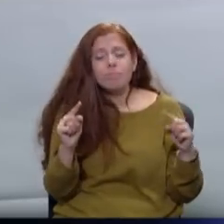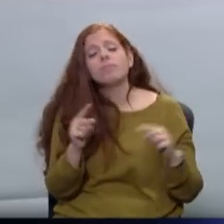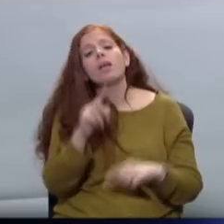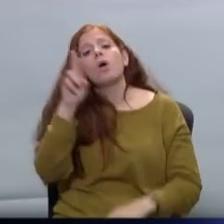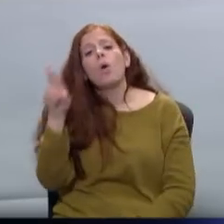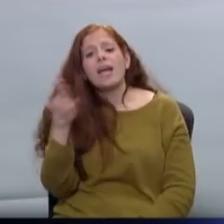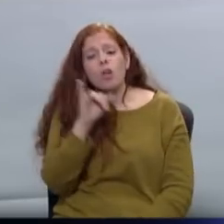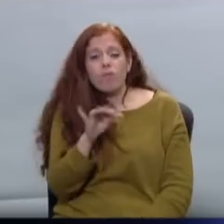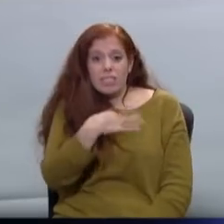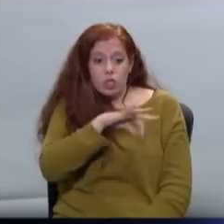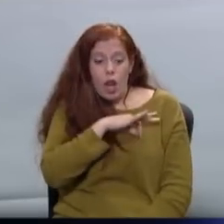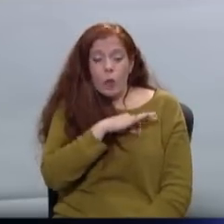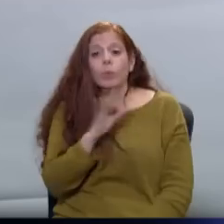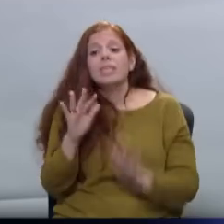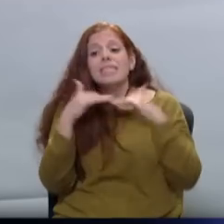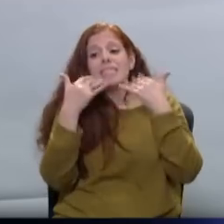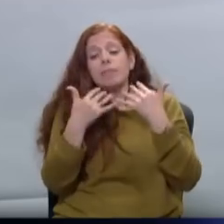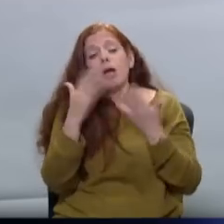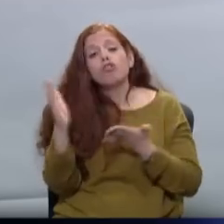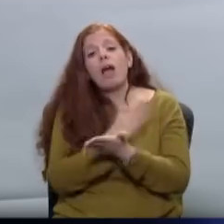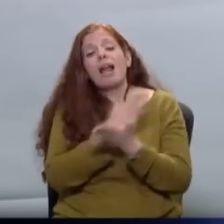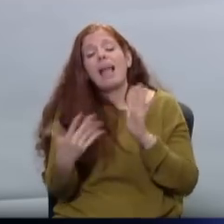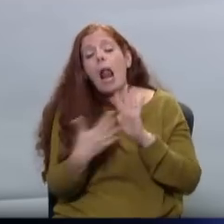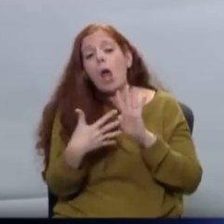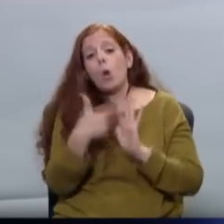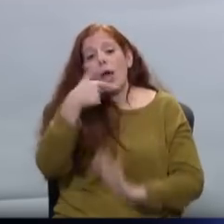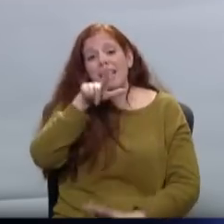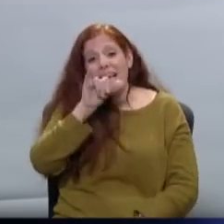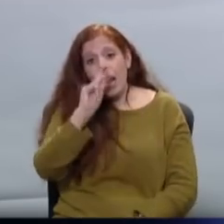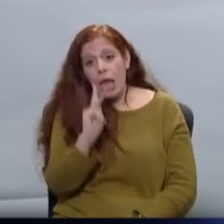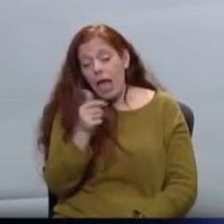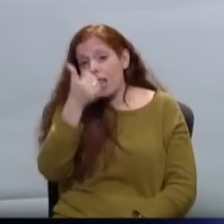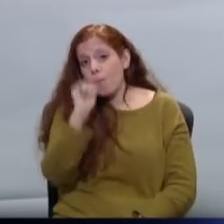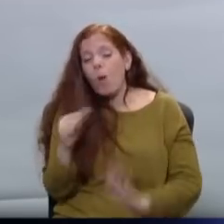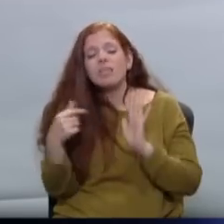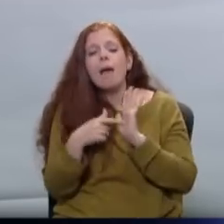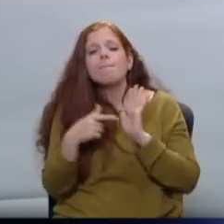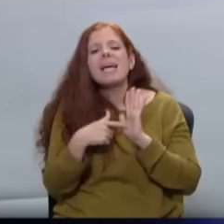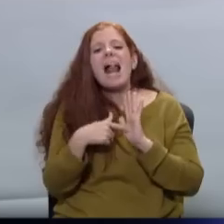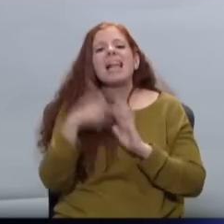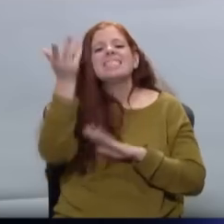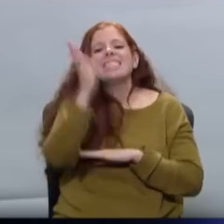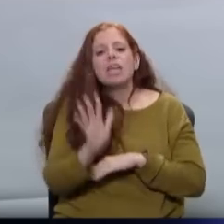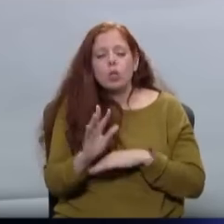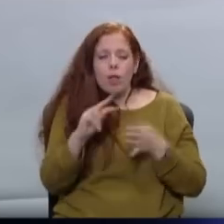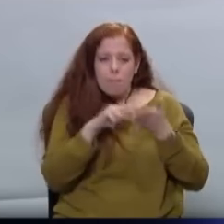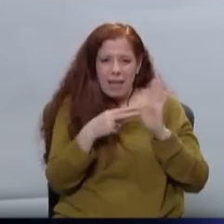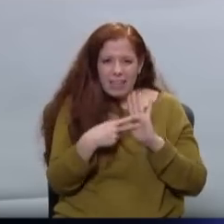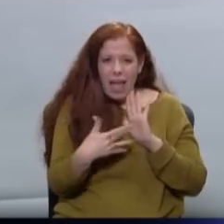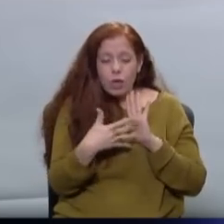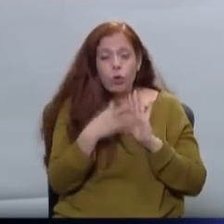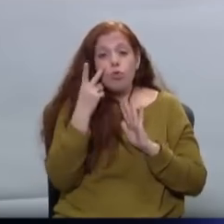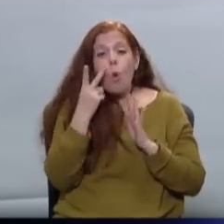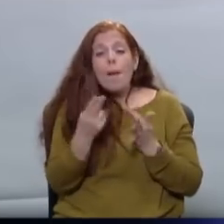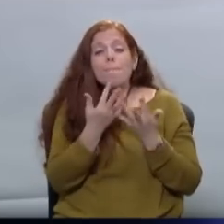ינובסקי שלנו סיפר שההחלטה לחקור את גליק אמש התקבלה בעקבות סרטון מחדר החקירות שבו הוא נראה